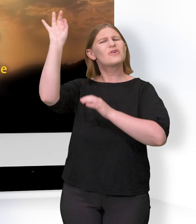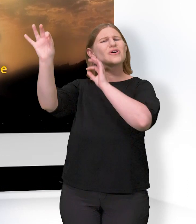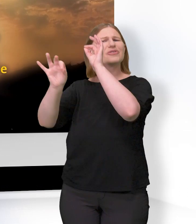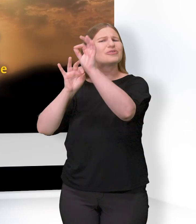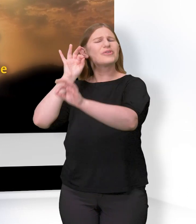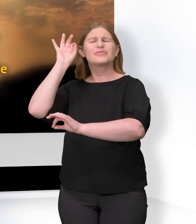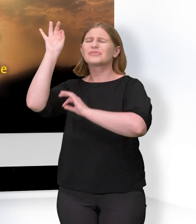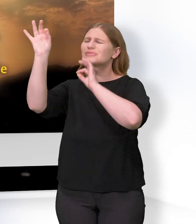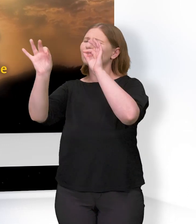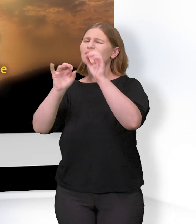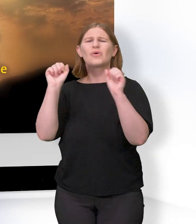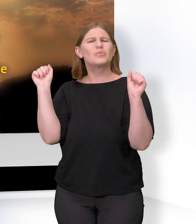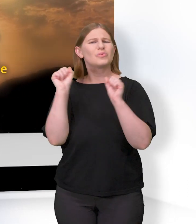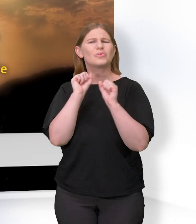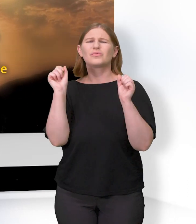Vom